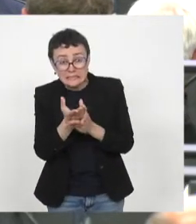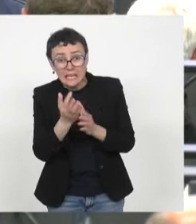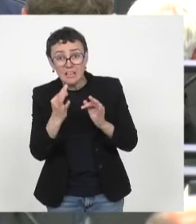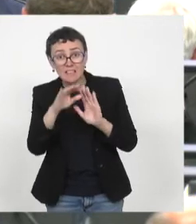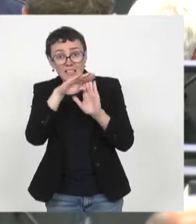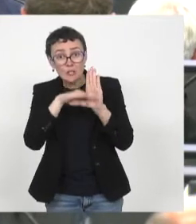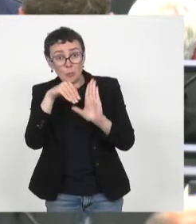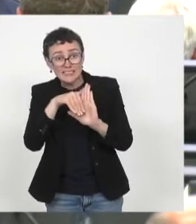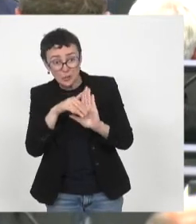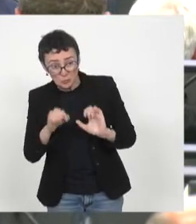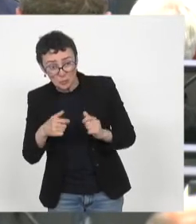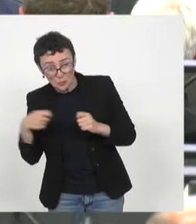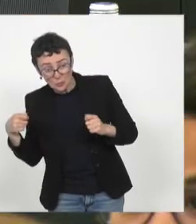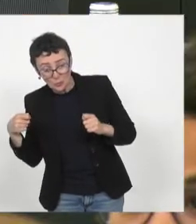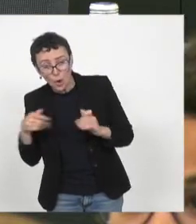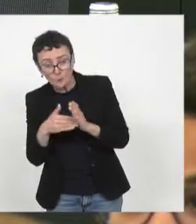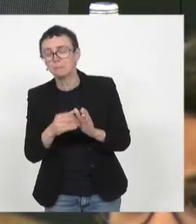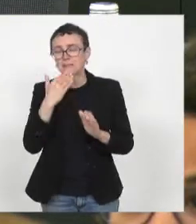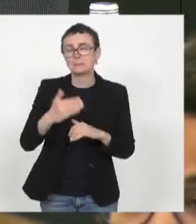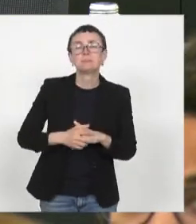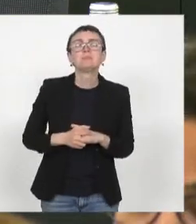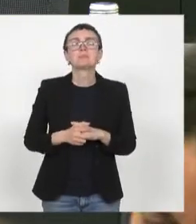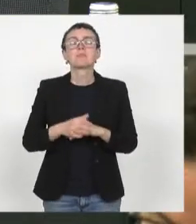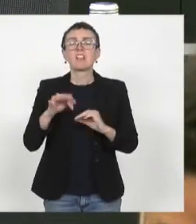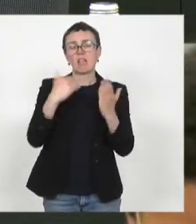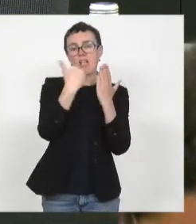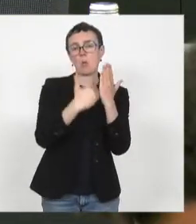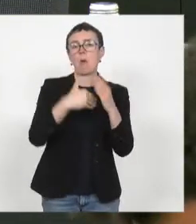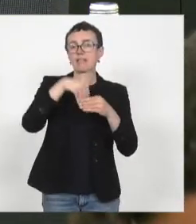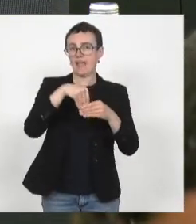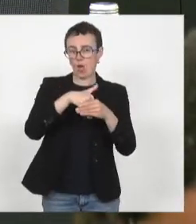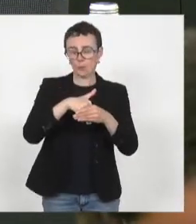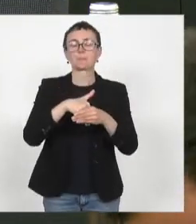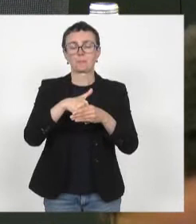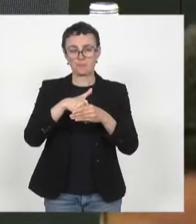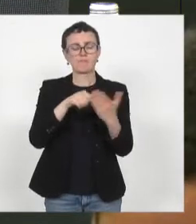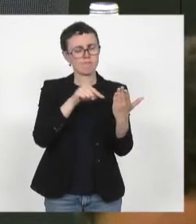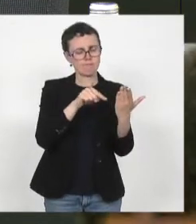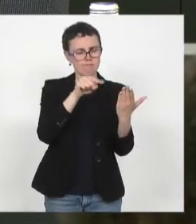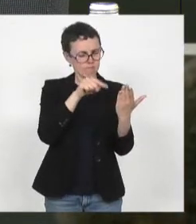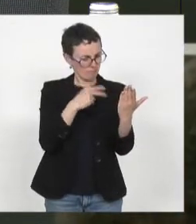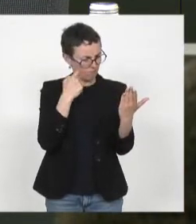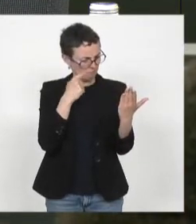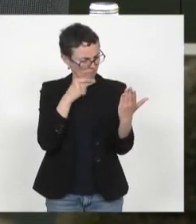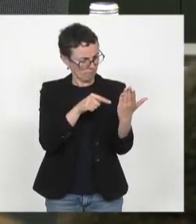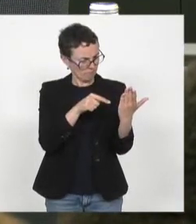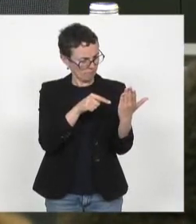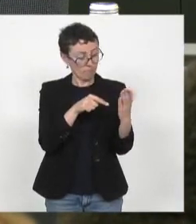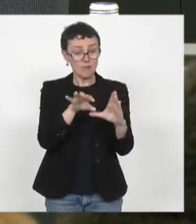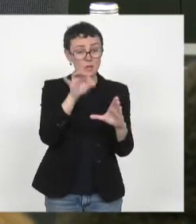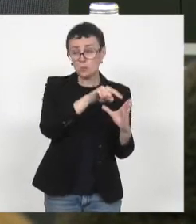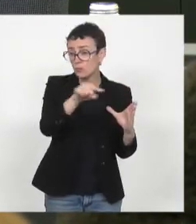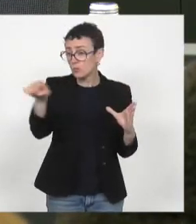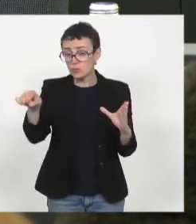sujet-là. Je vous remercie. Donc, relativement au règlement intérieur, celle-ci prévoit une baisse de l'indemnité d'élu de